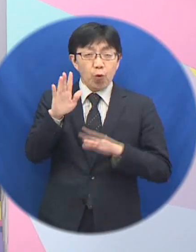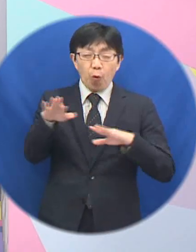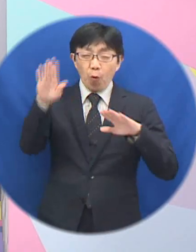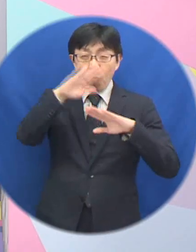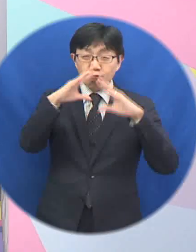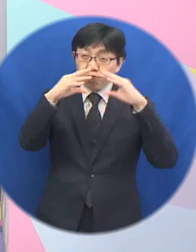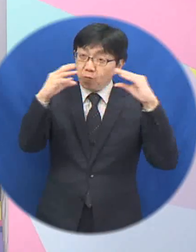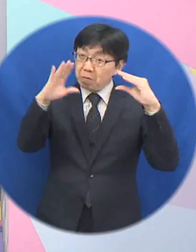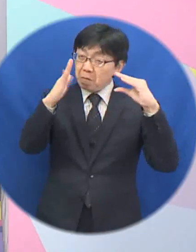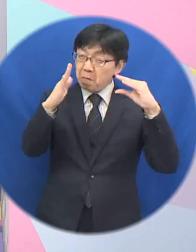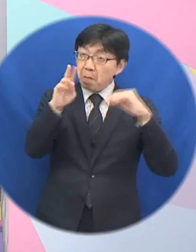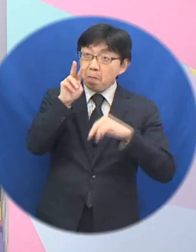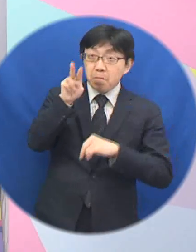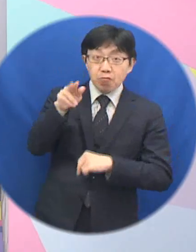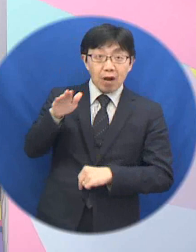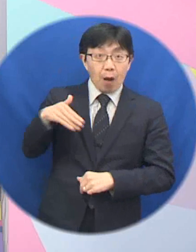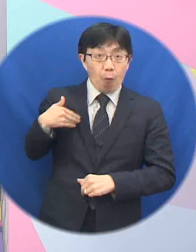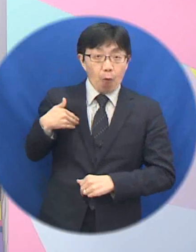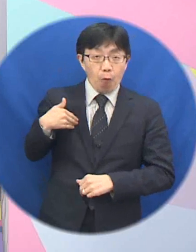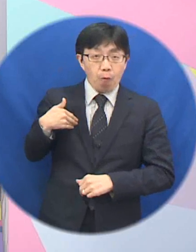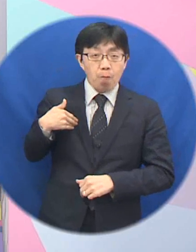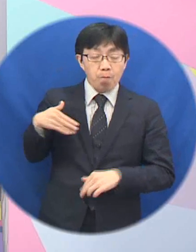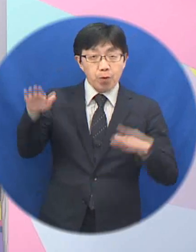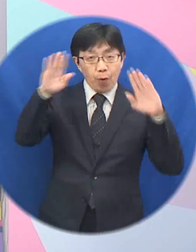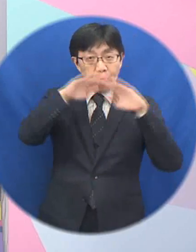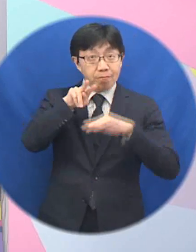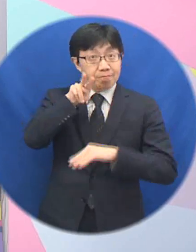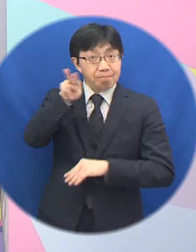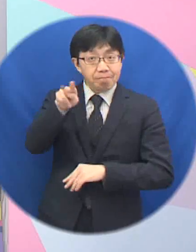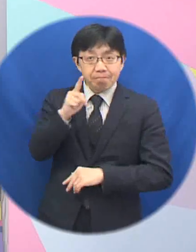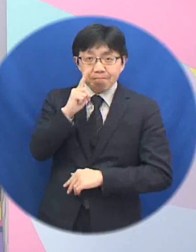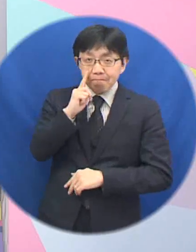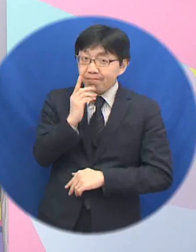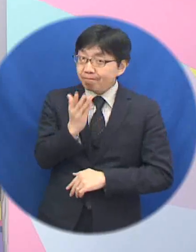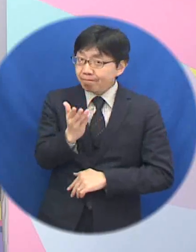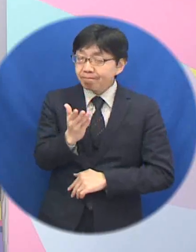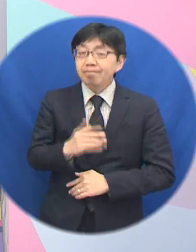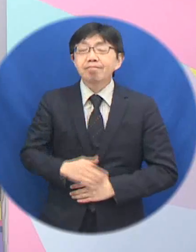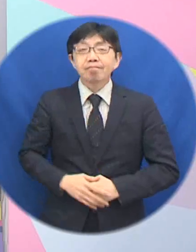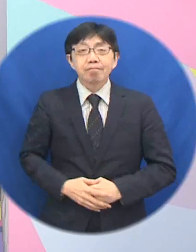れないとのことですので、夜空を見上げてみるといいかもしれませんね。